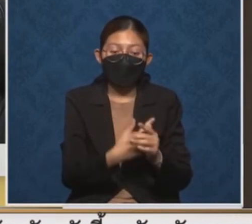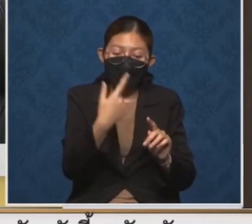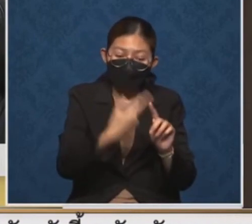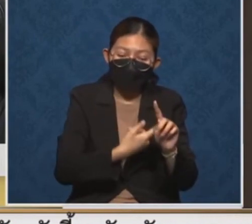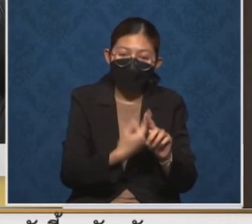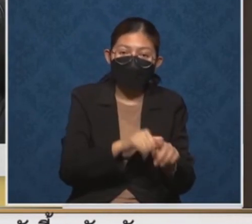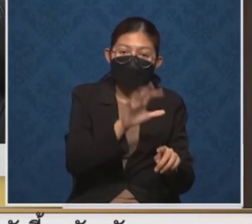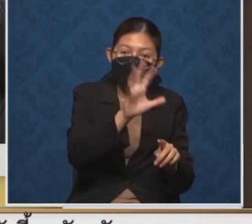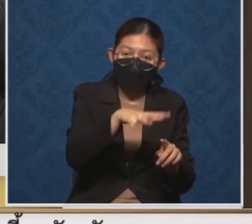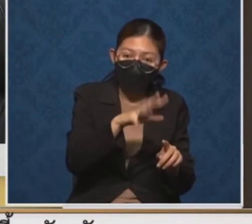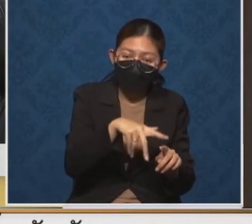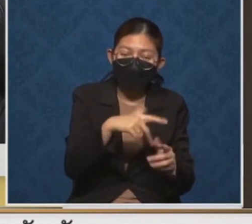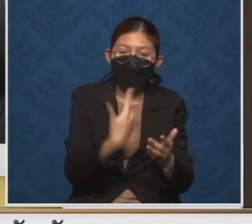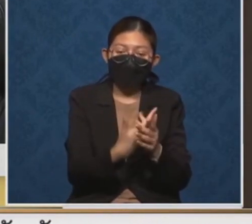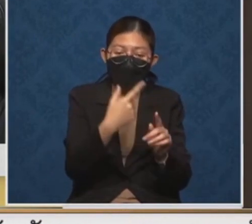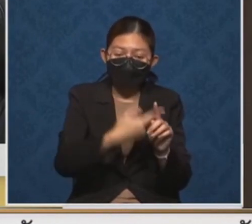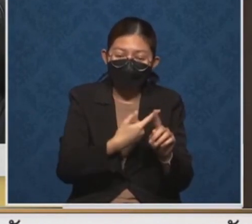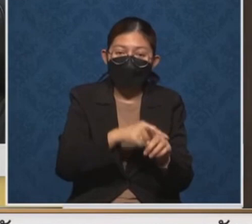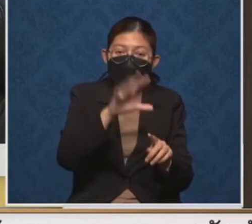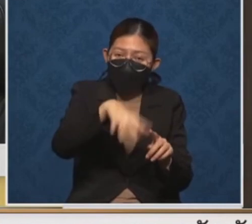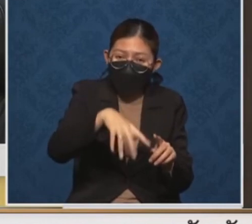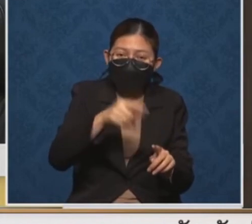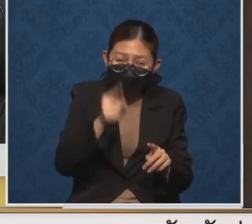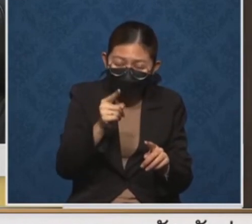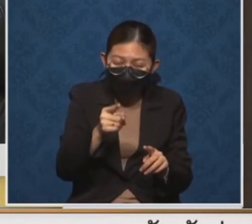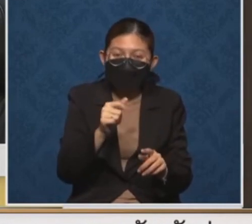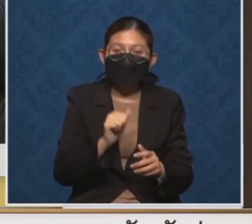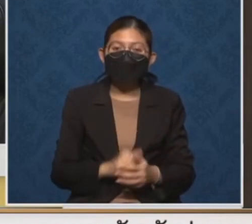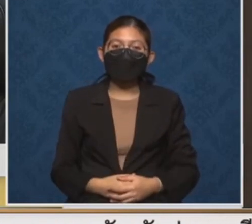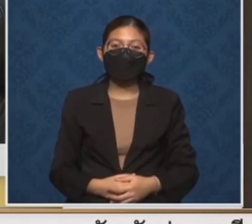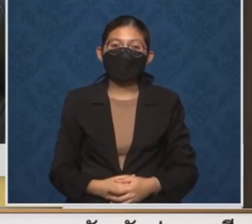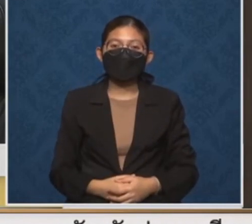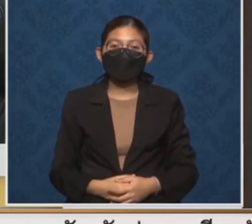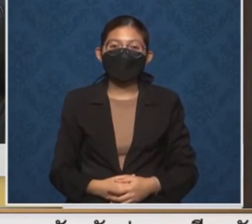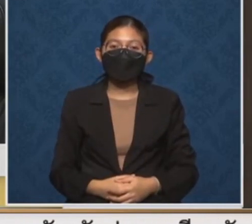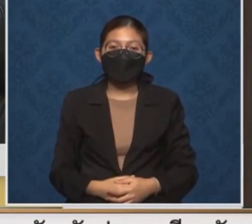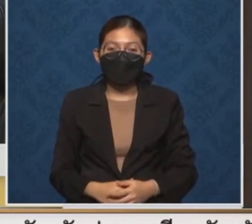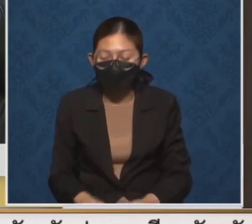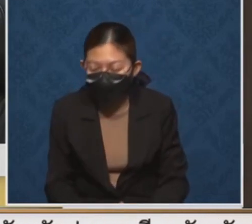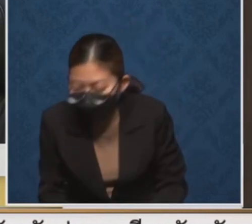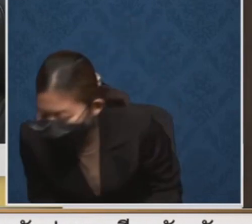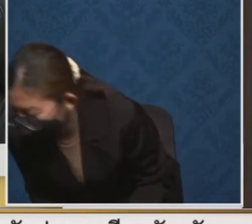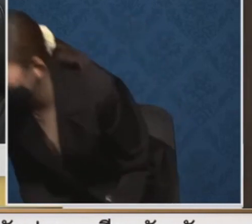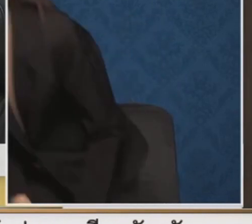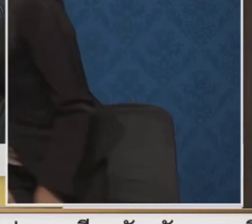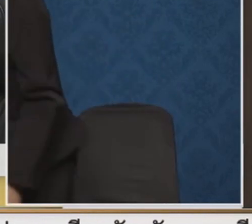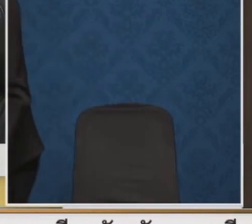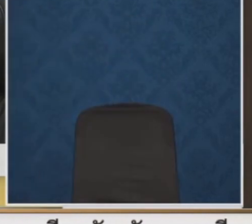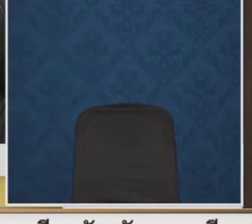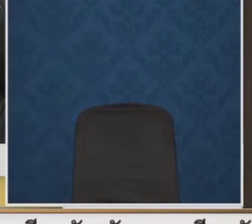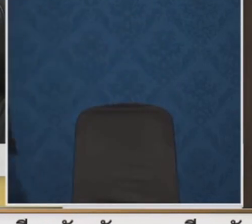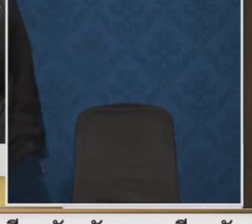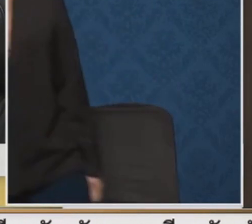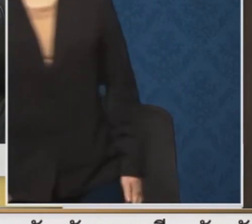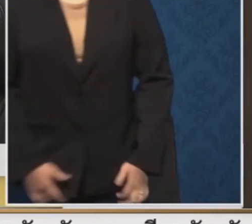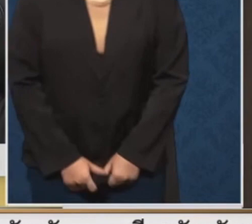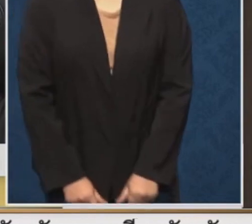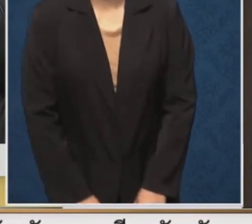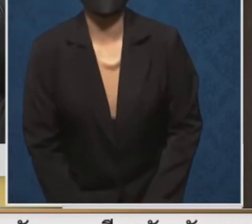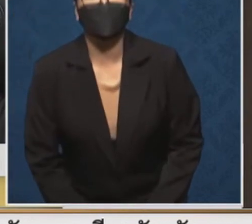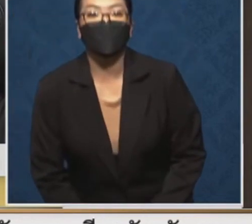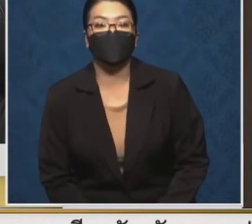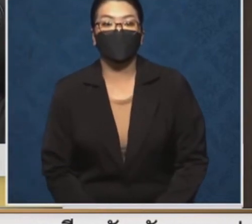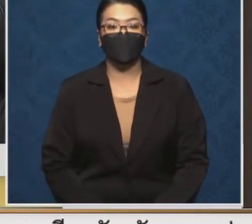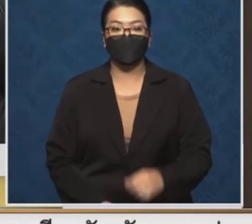บาทนะ 5,000จริงๆครับถ้าไม่มีใครมารับซื้อด้วยลงสี